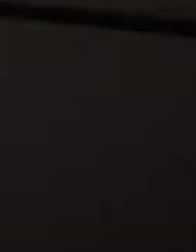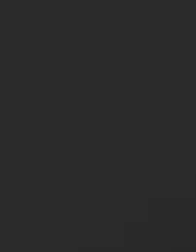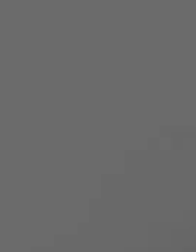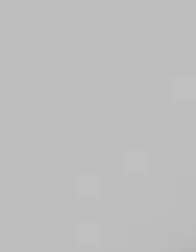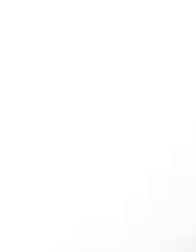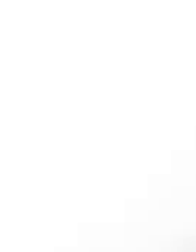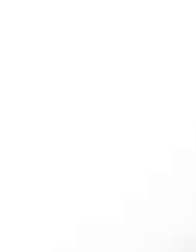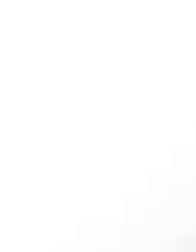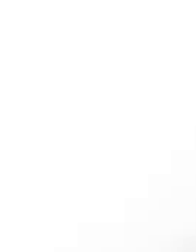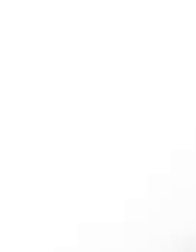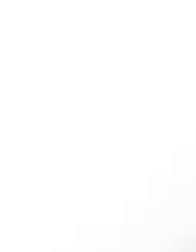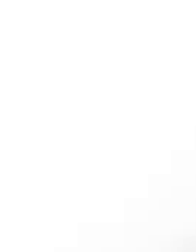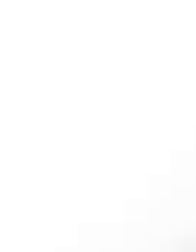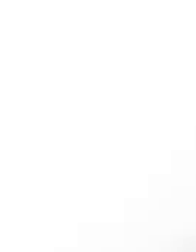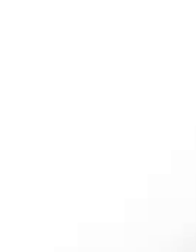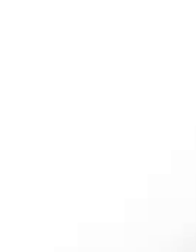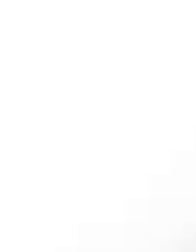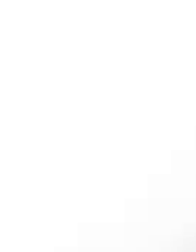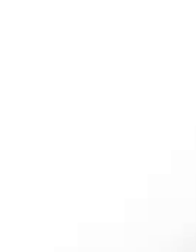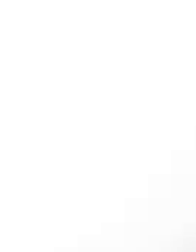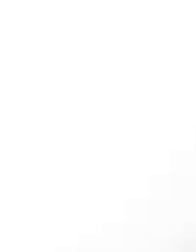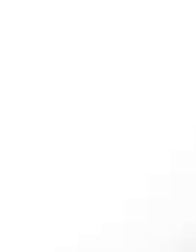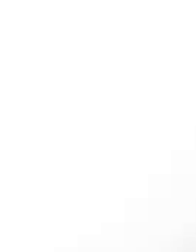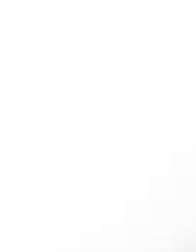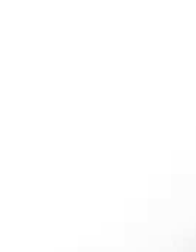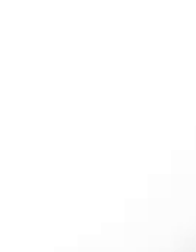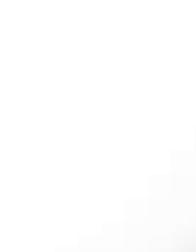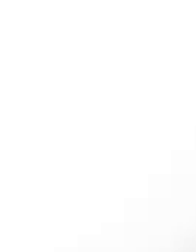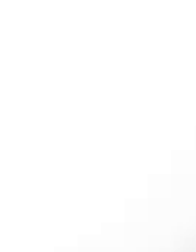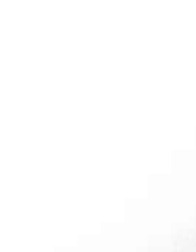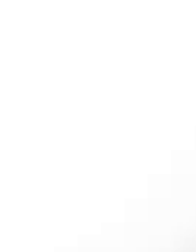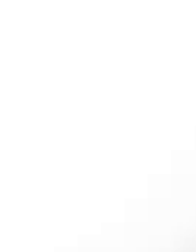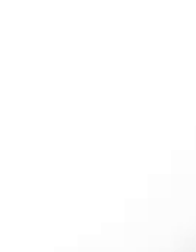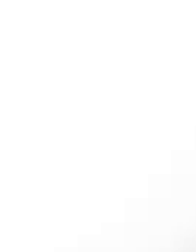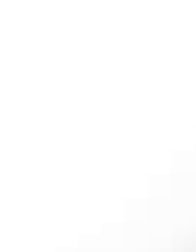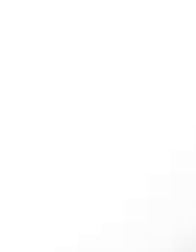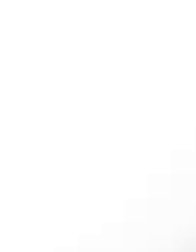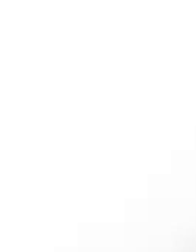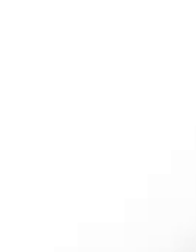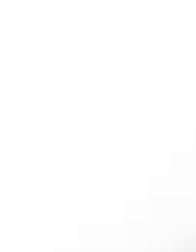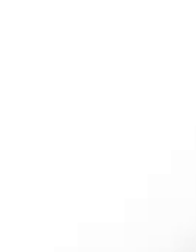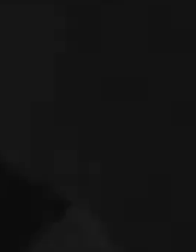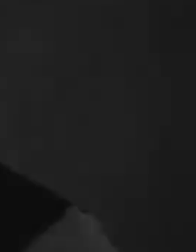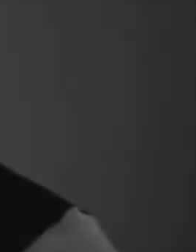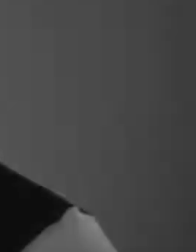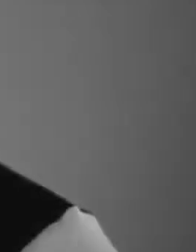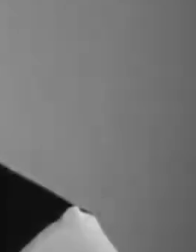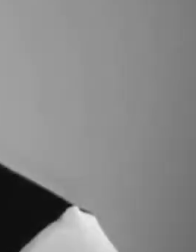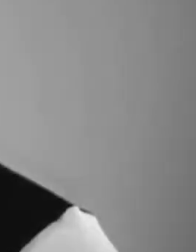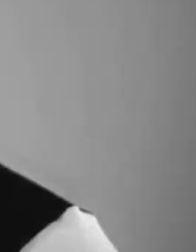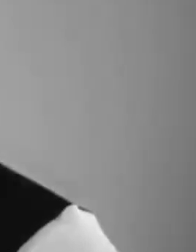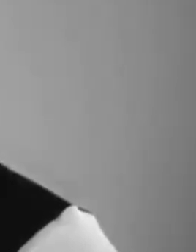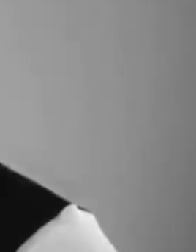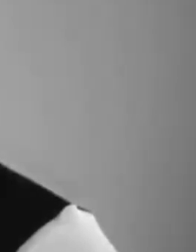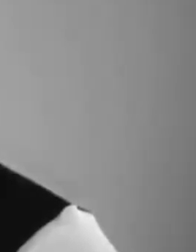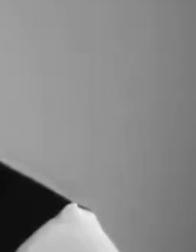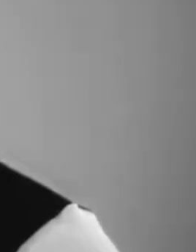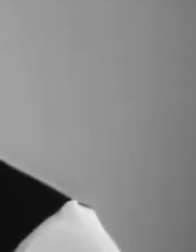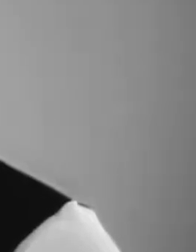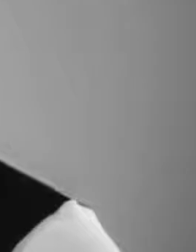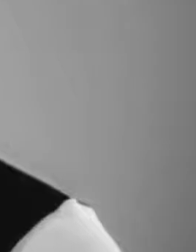ราคือ แค่ผมหันไปบอกเพื่อนว่